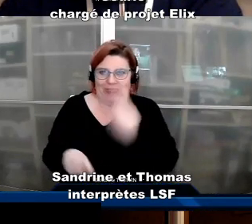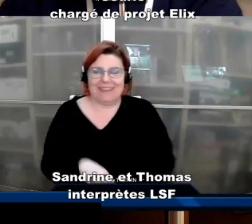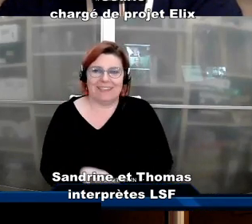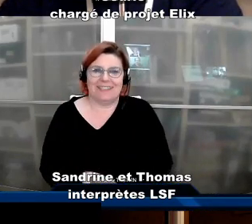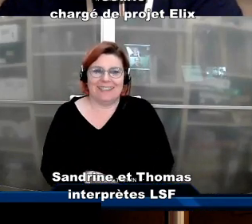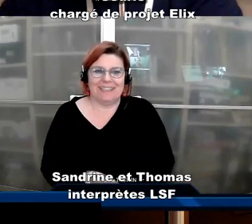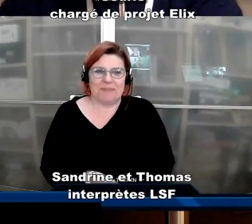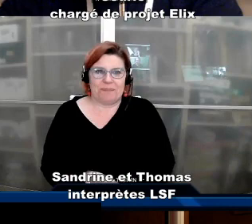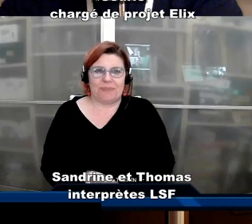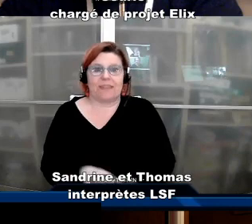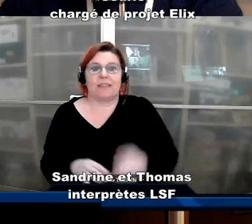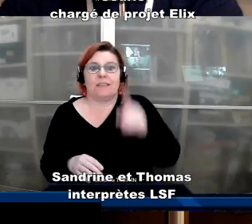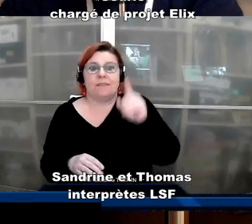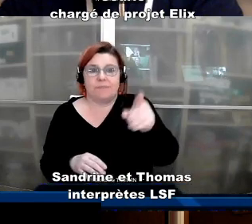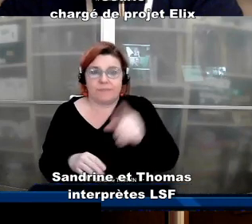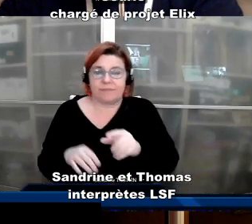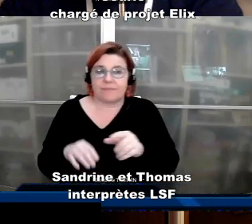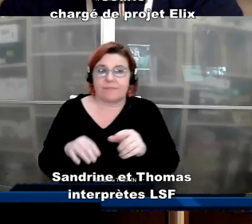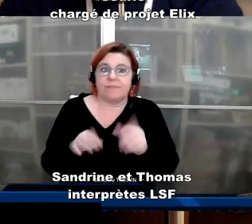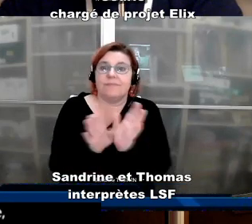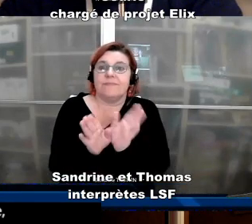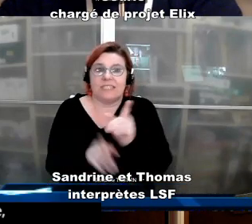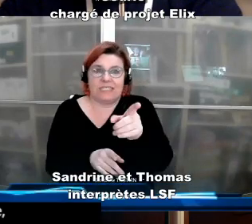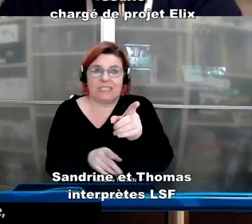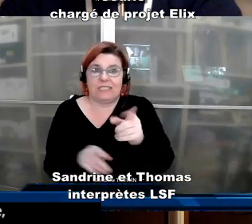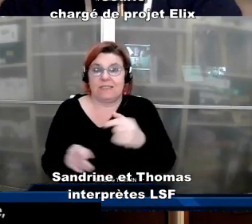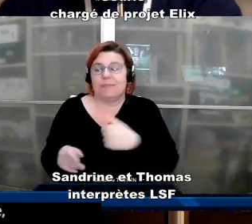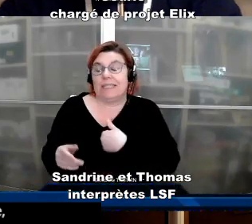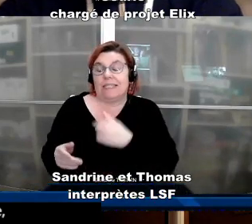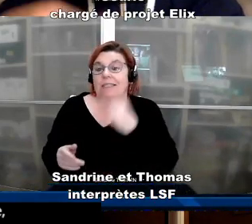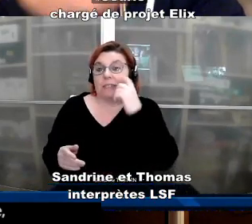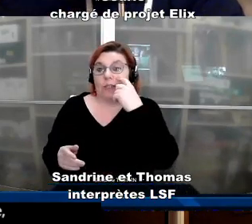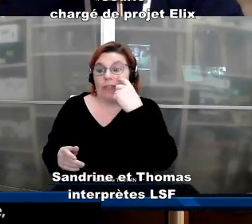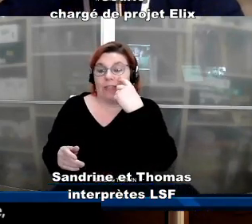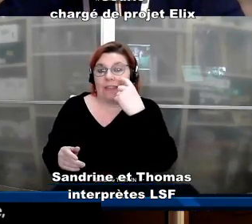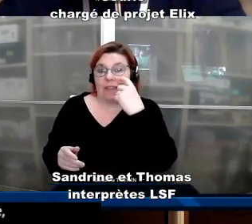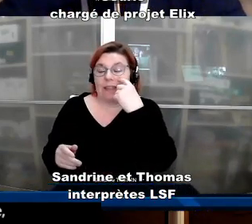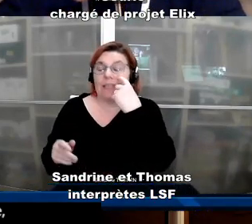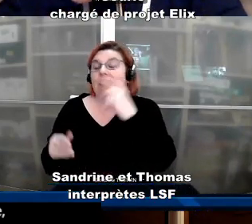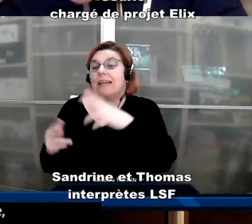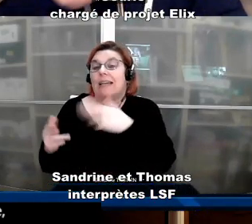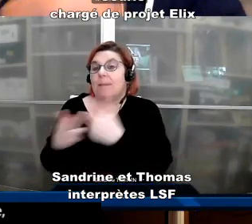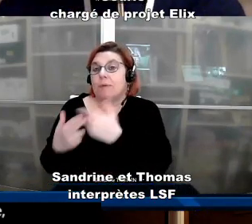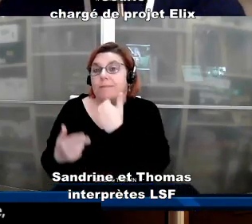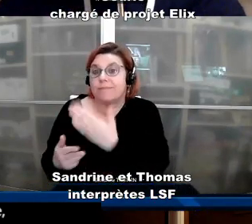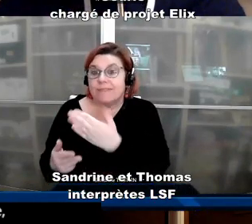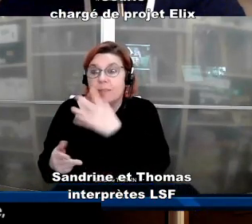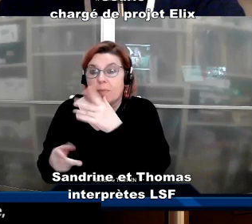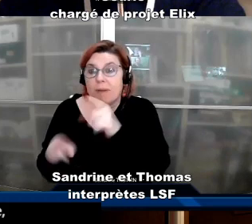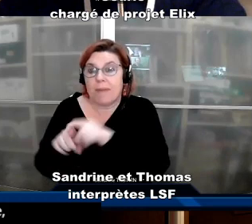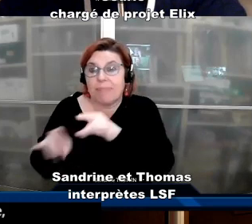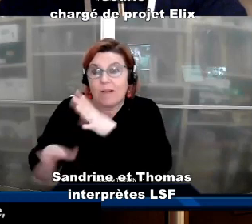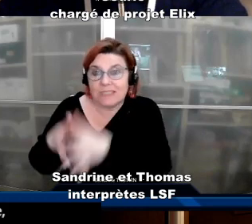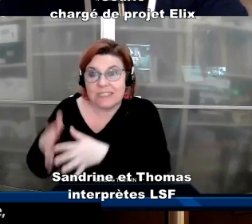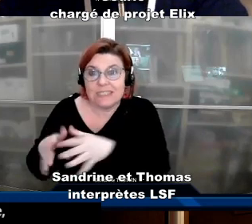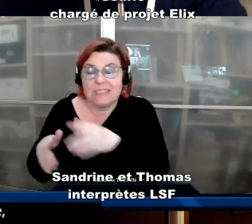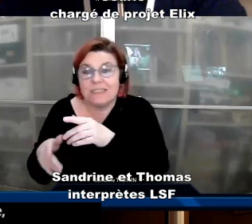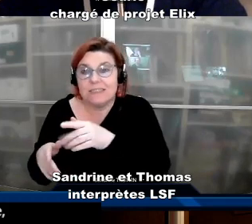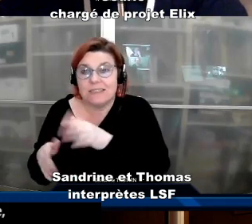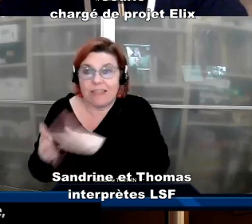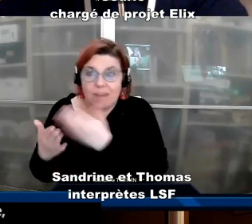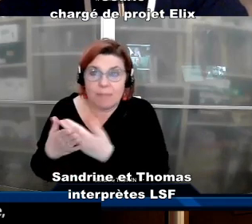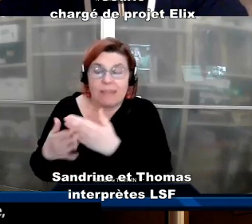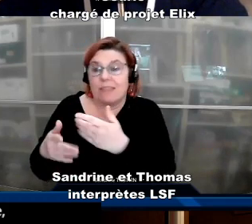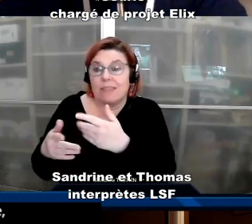Alors, du coup, je réponds, parce que alors, Sandrine va pas pouvoir répondre, interpréter, etc. Mmh. Quand on salue le niveau